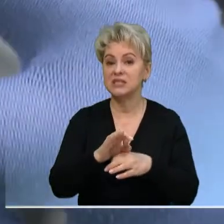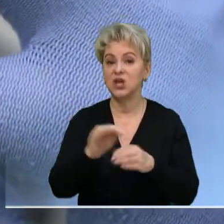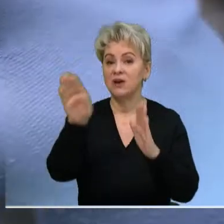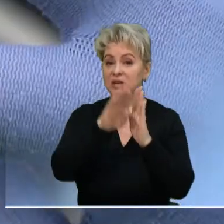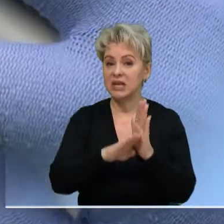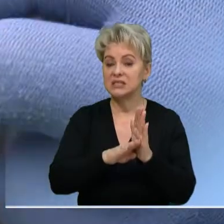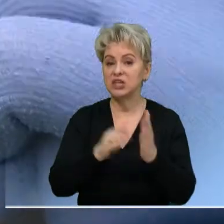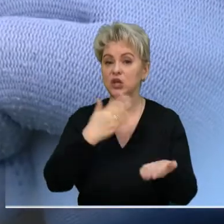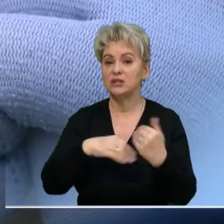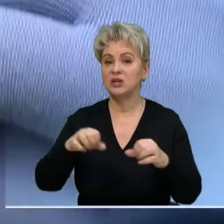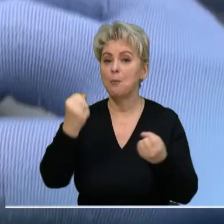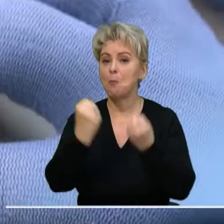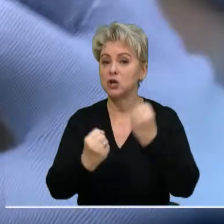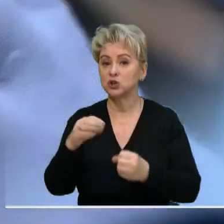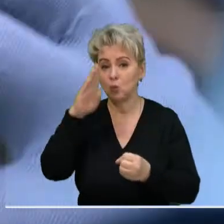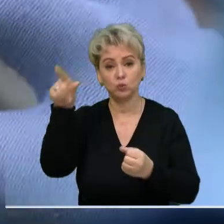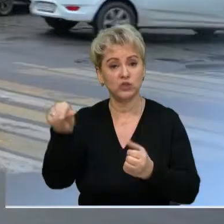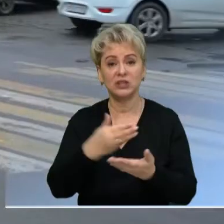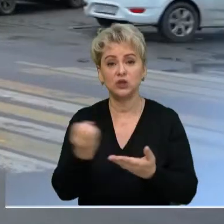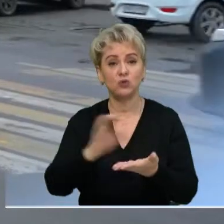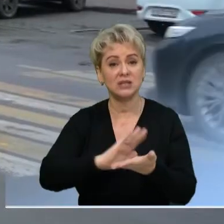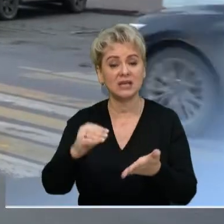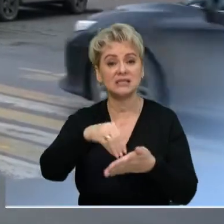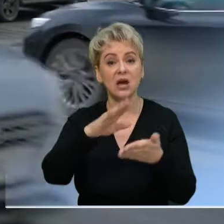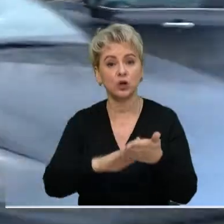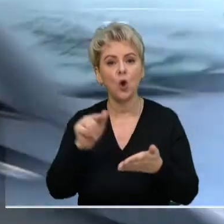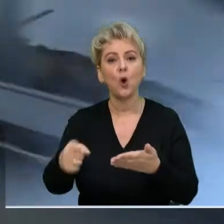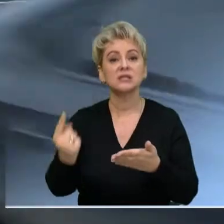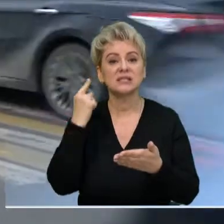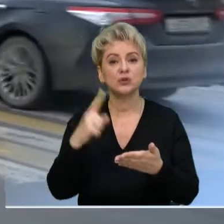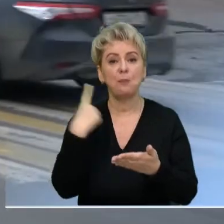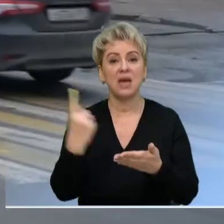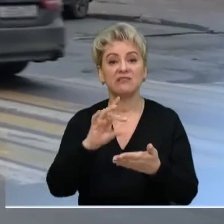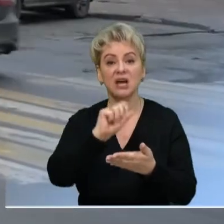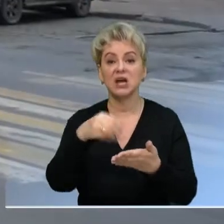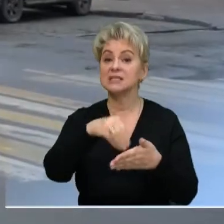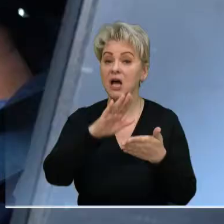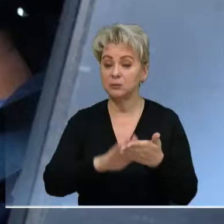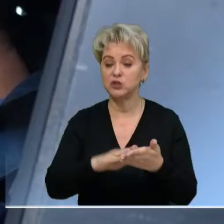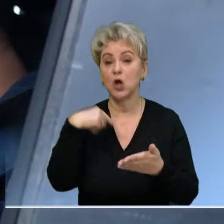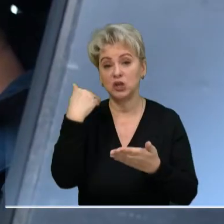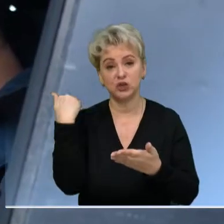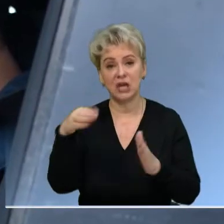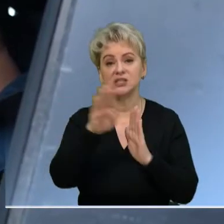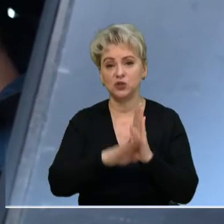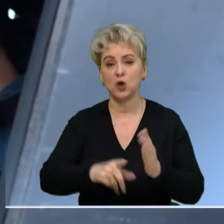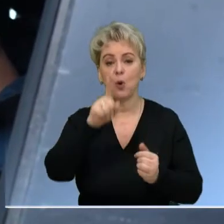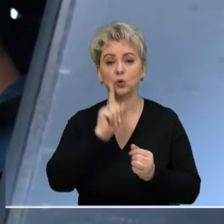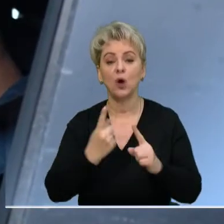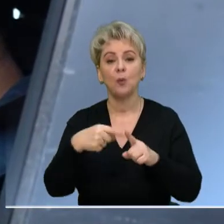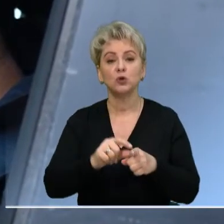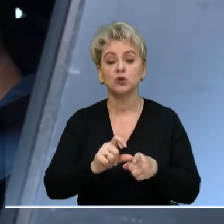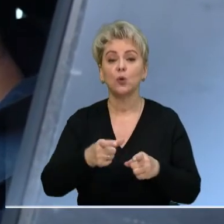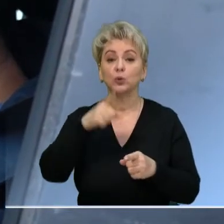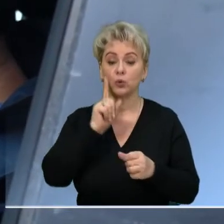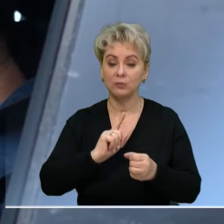реестре инвалидов транспортное средство мужчины еще не зарегистрировано. Он слышит об этом впервые, но отмечает, что лично для него система удобная. Это очень